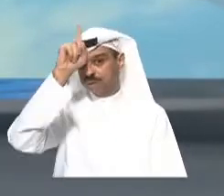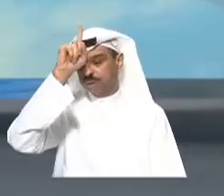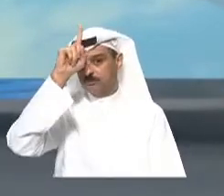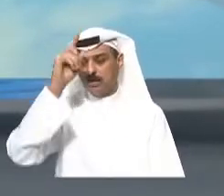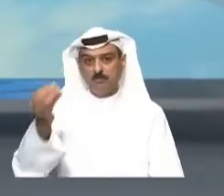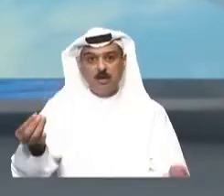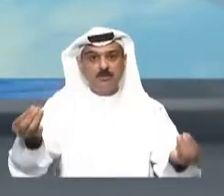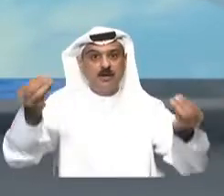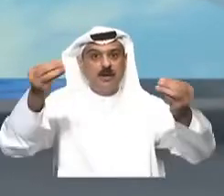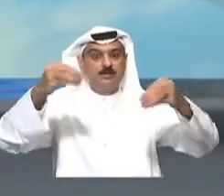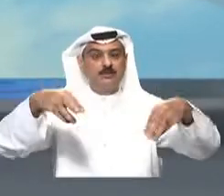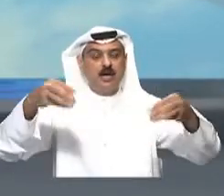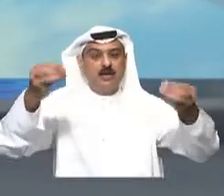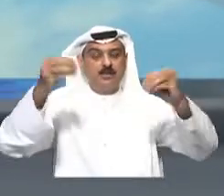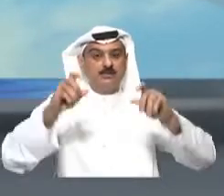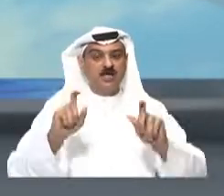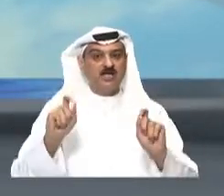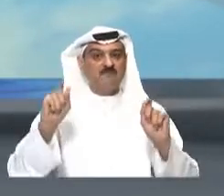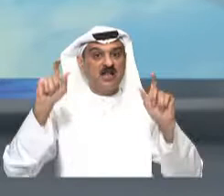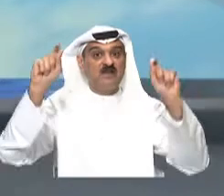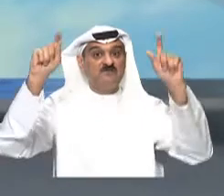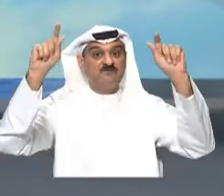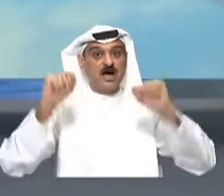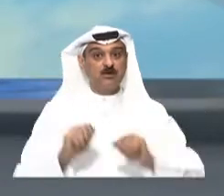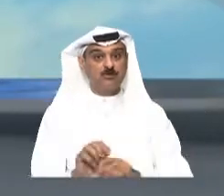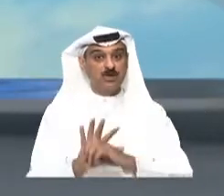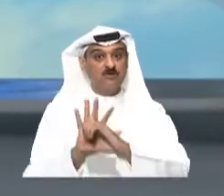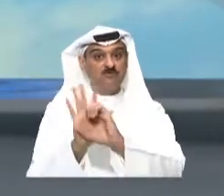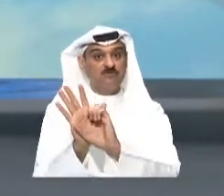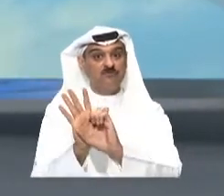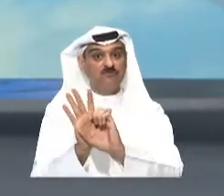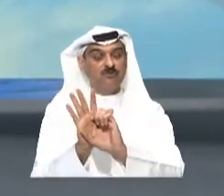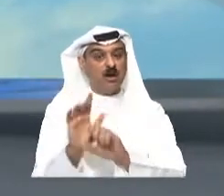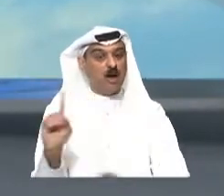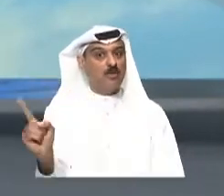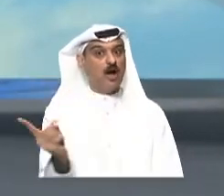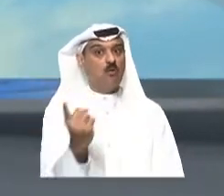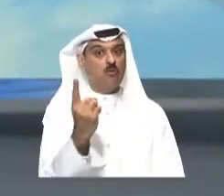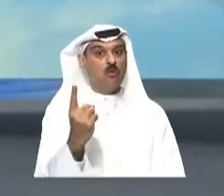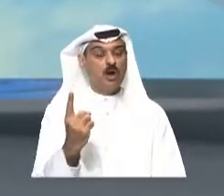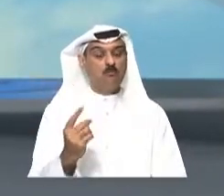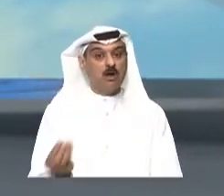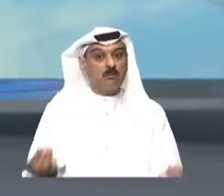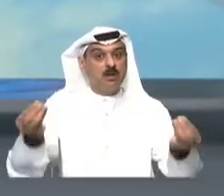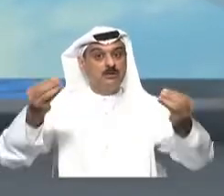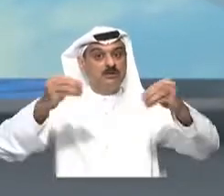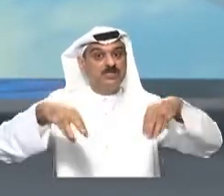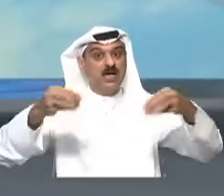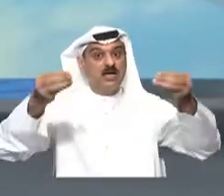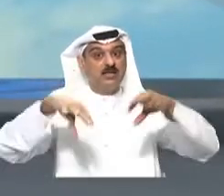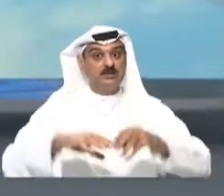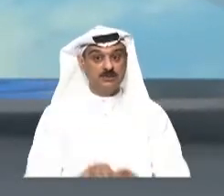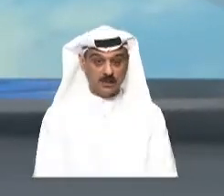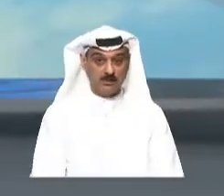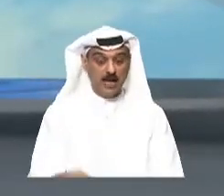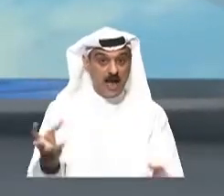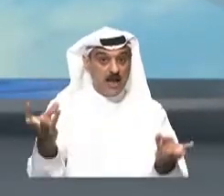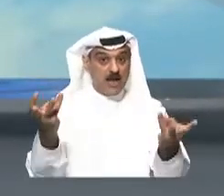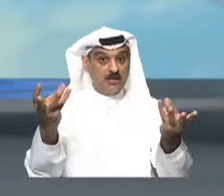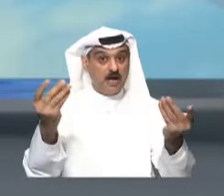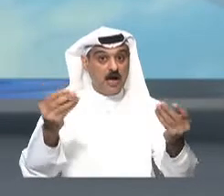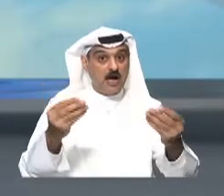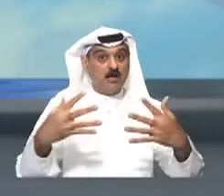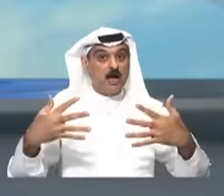ارتفاع في الحصيلة اليومية للإصابات منذ ظهور الوباء، وفق ما أظهرت أرقام صادرة عن